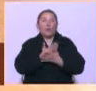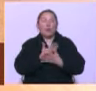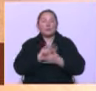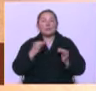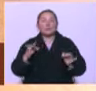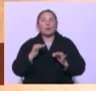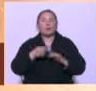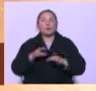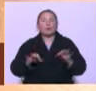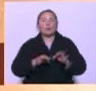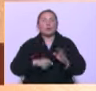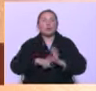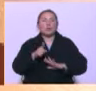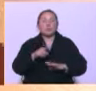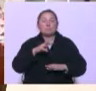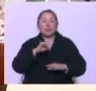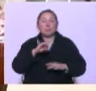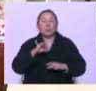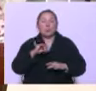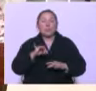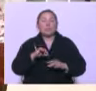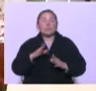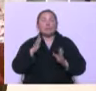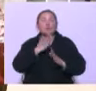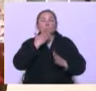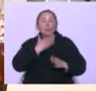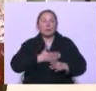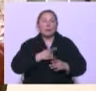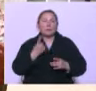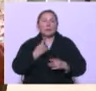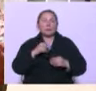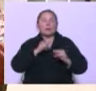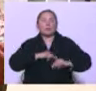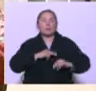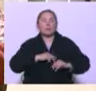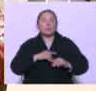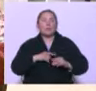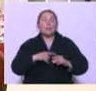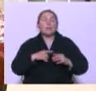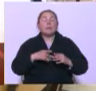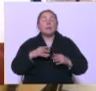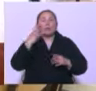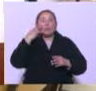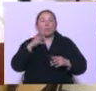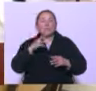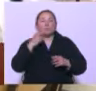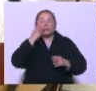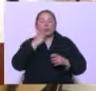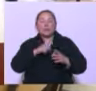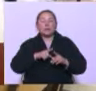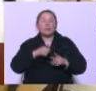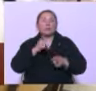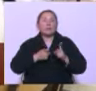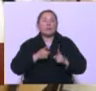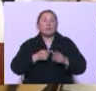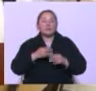История этого проекта началась с любви Мирамгуль Тунгатаровой к природе. Ее первая работа, семейная модель, выполненная из отходов, стала настоящим